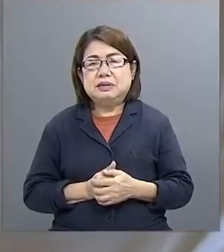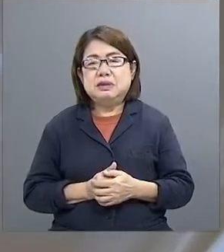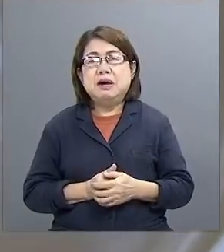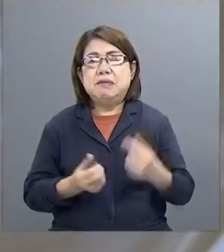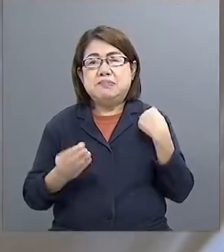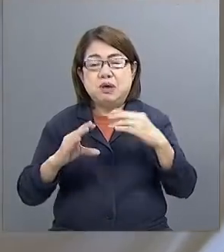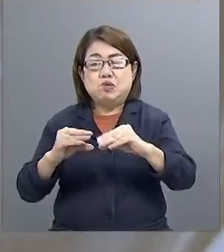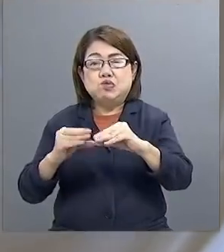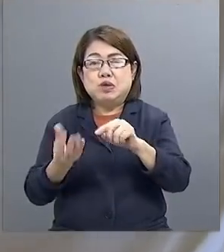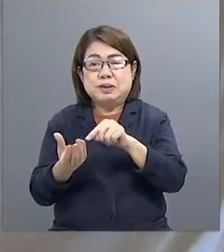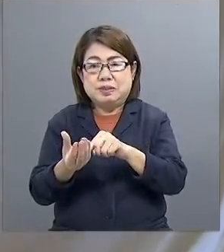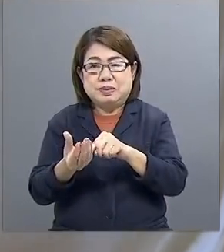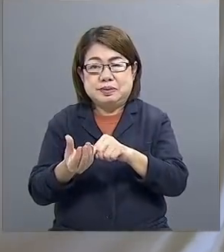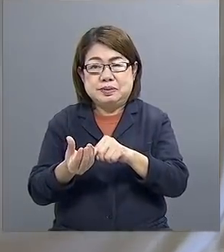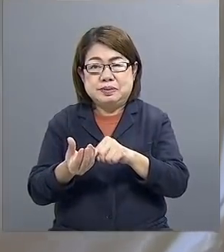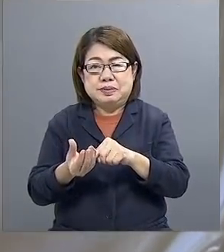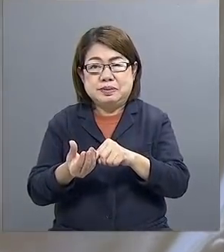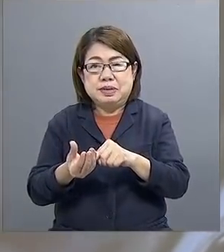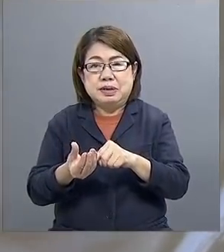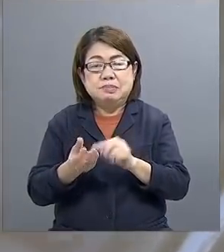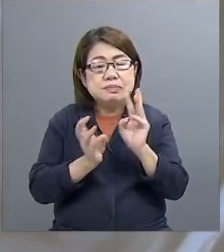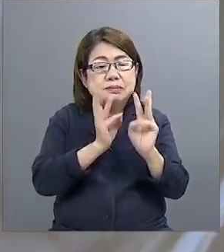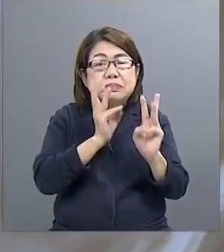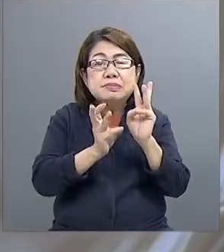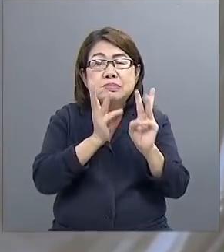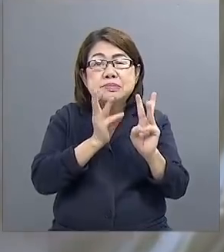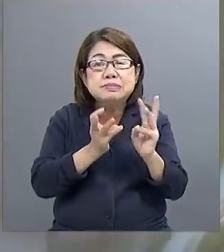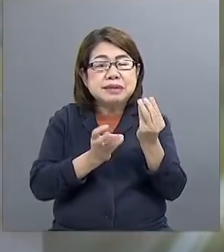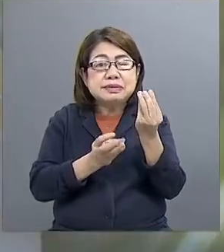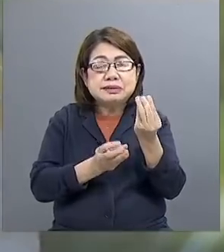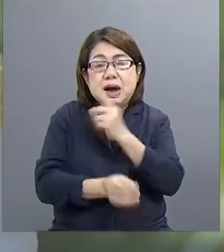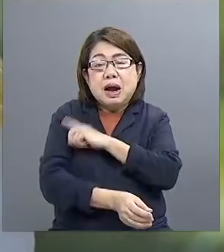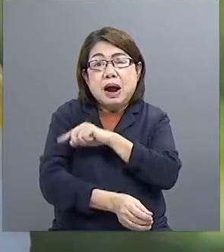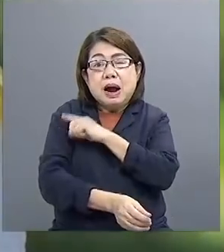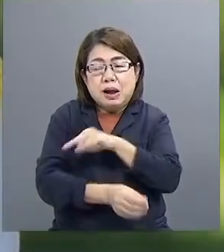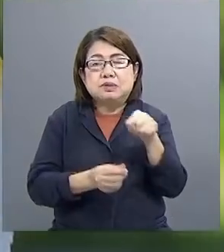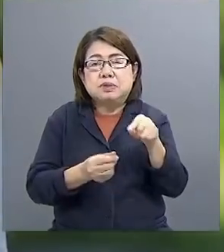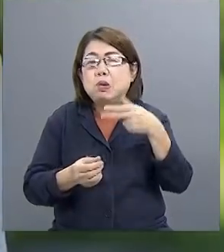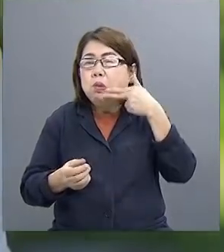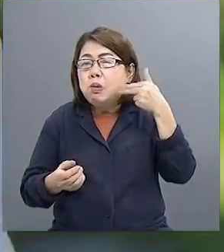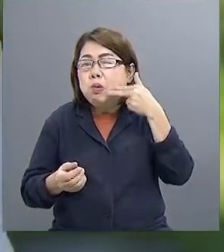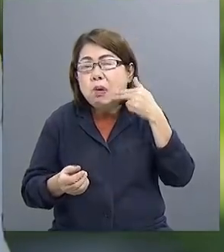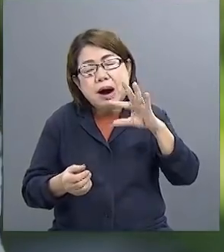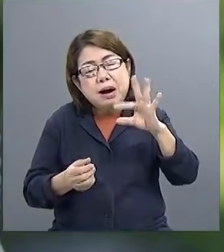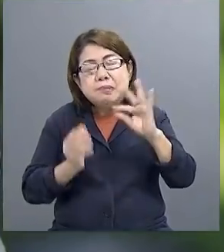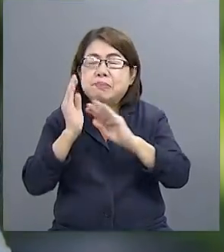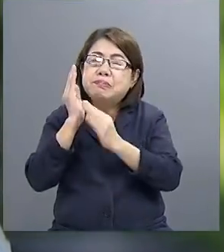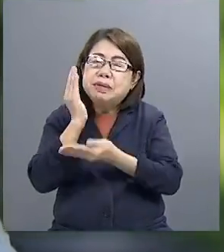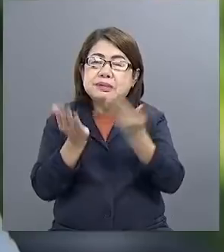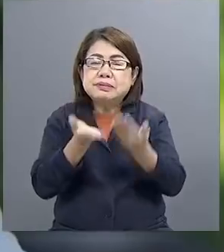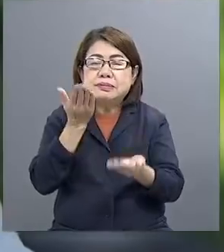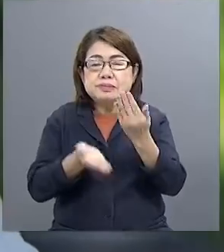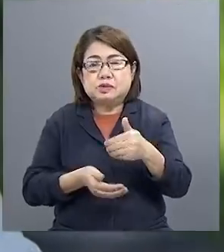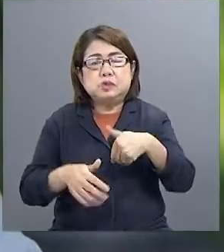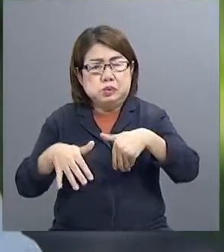วใส่ลูกชกซึ่งหรือลักษณะถ่ายรูปชีสใส่น้ำเชื่อมหรือน้ำผึ้งเป็นที่ชื่นชอบของผู้บริโภค